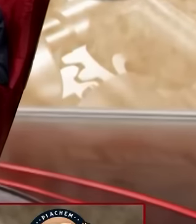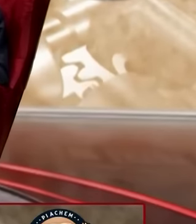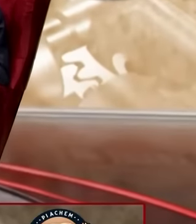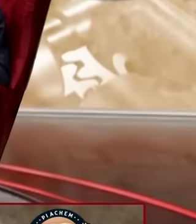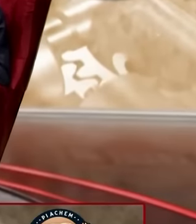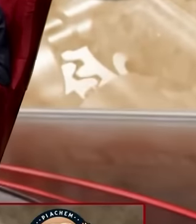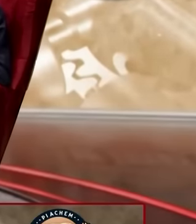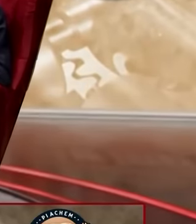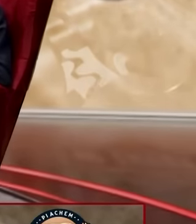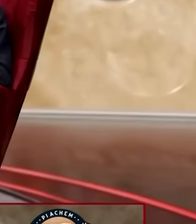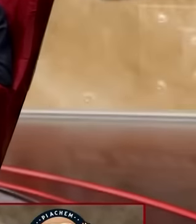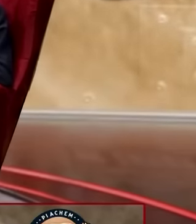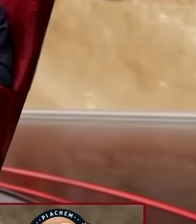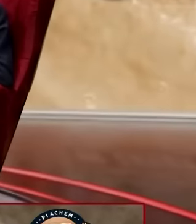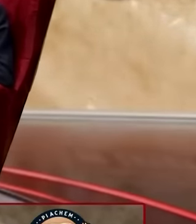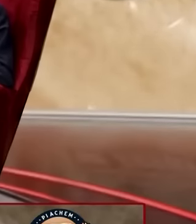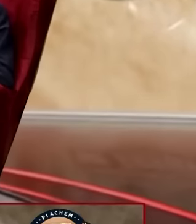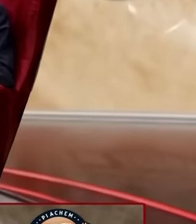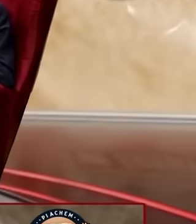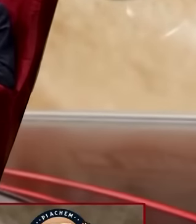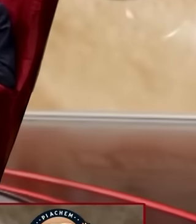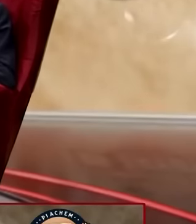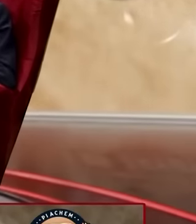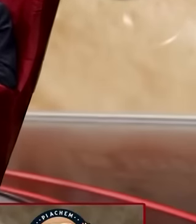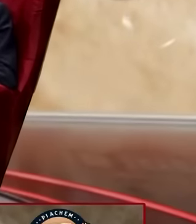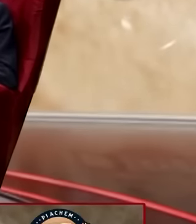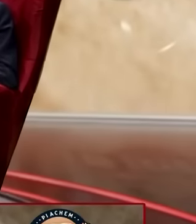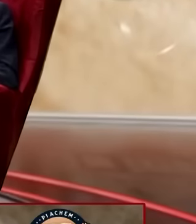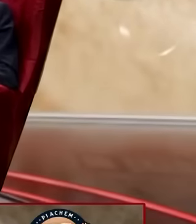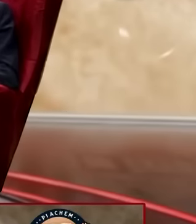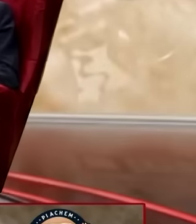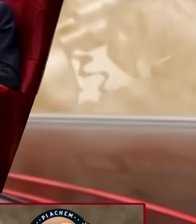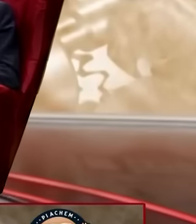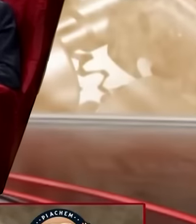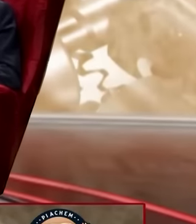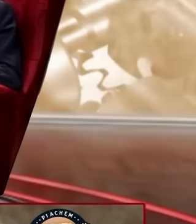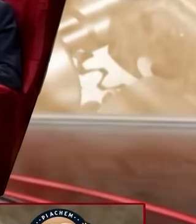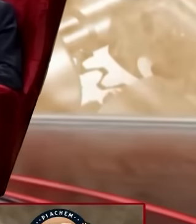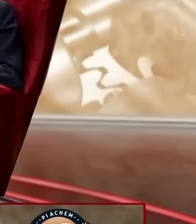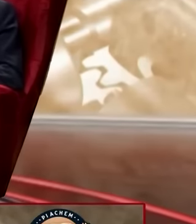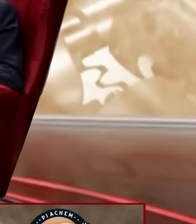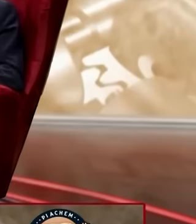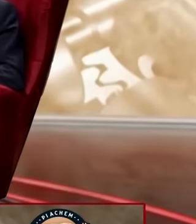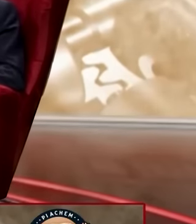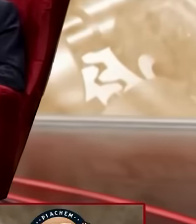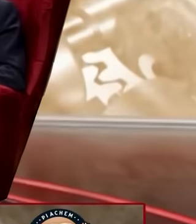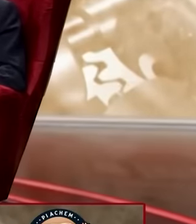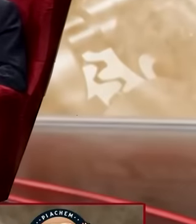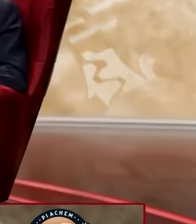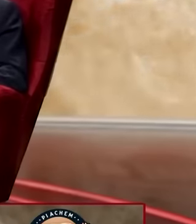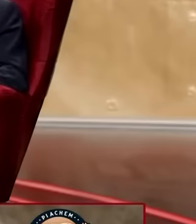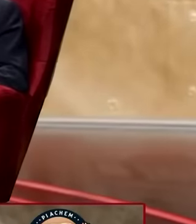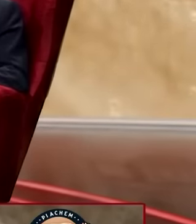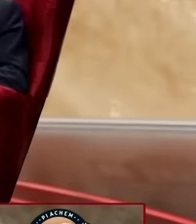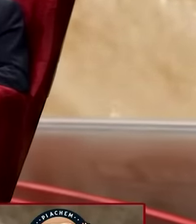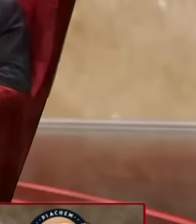Ale padły jakieś głosy na to, że zdymisjonuje Bodnara. To naszego. Ale teściową też więcej na teściową jednak padło niż na Bodnara. Więcej postawiło